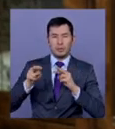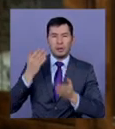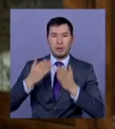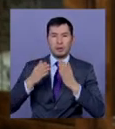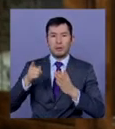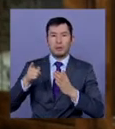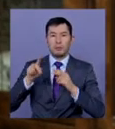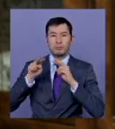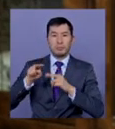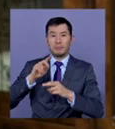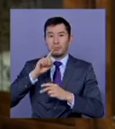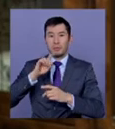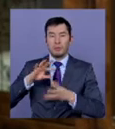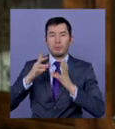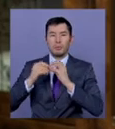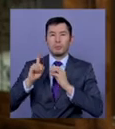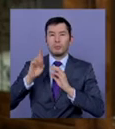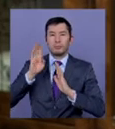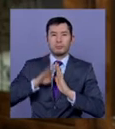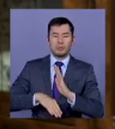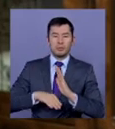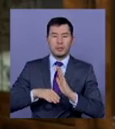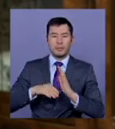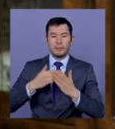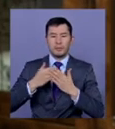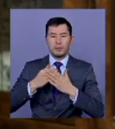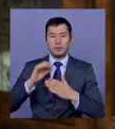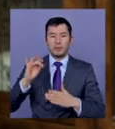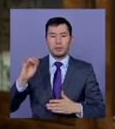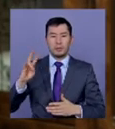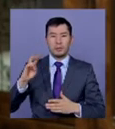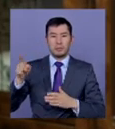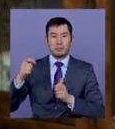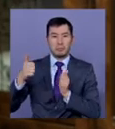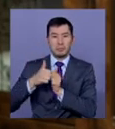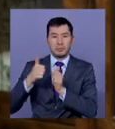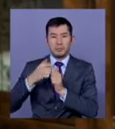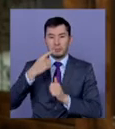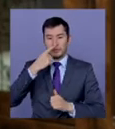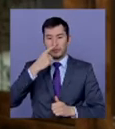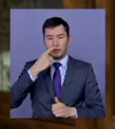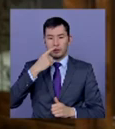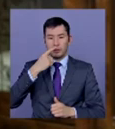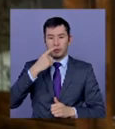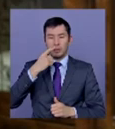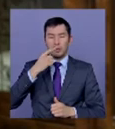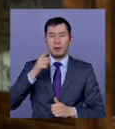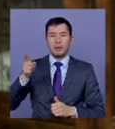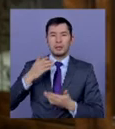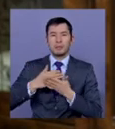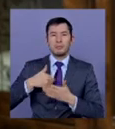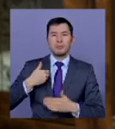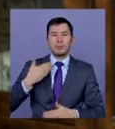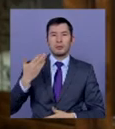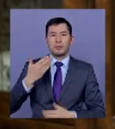бұл жерде Қазақстанға қатысты айтатын болсақ, бұл Иранның бізге жақындығы, таяу шығыс аймағының, Иранның бізге